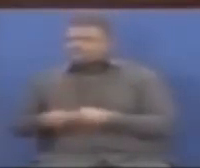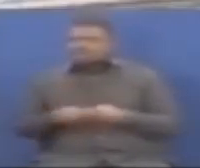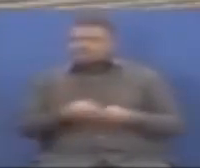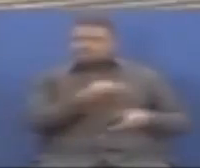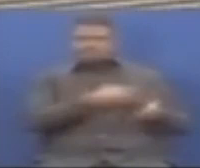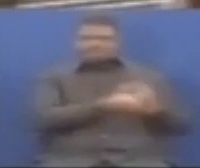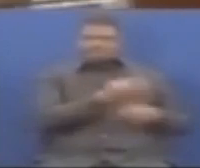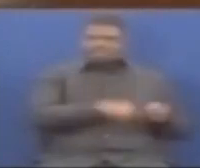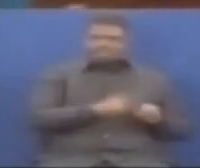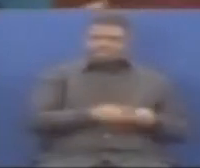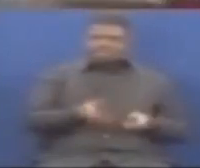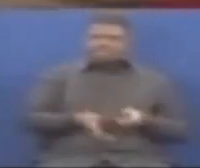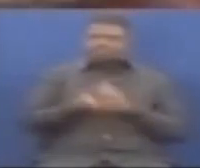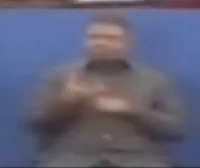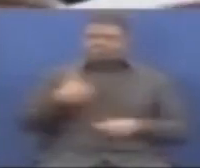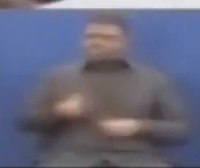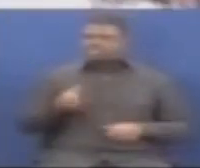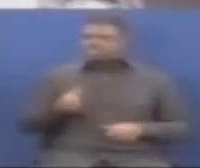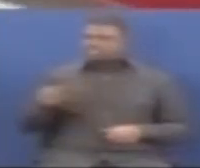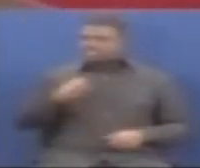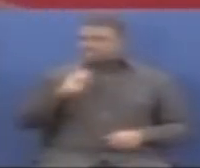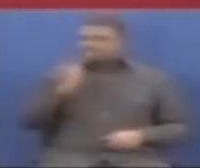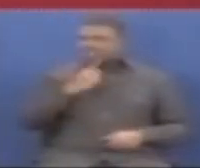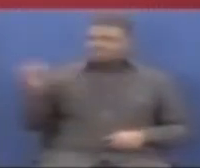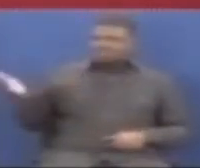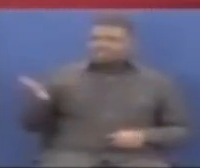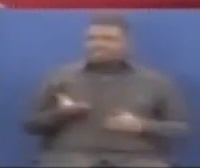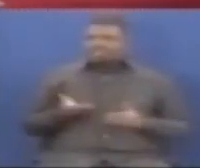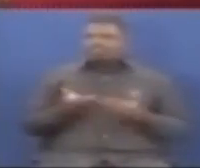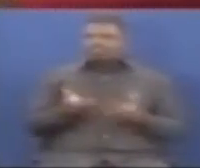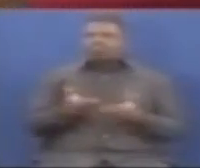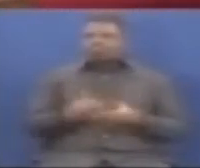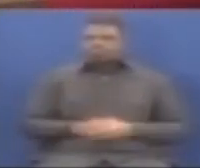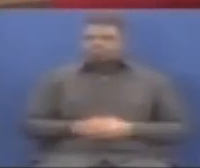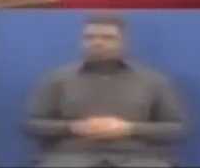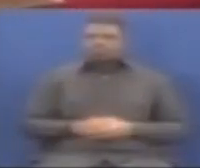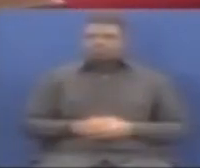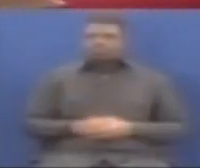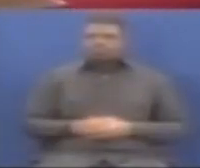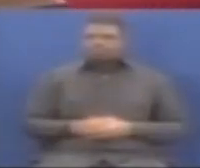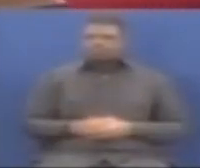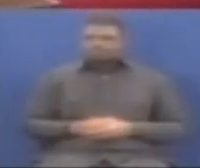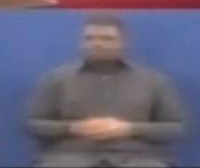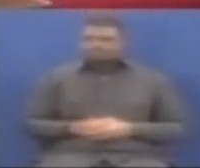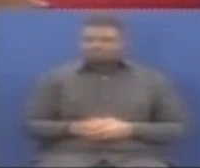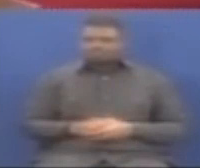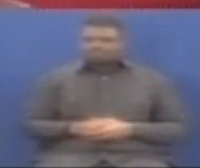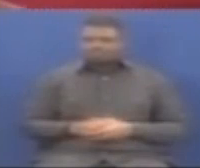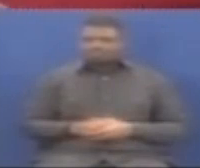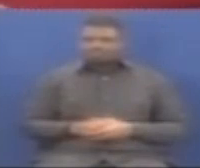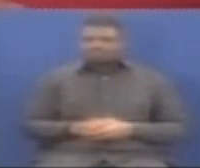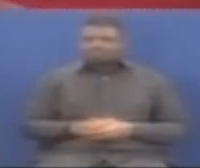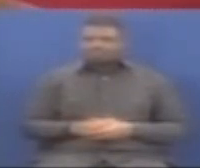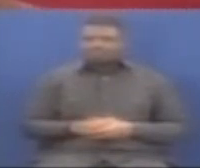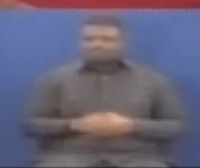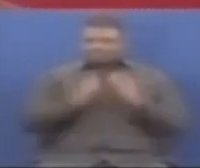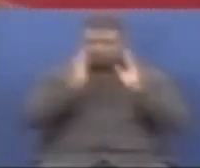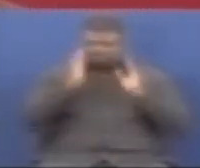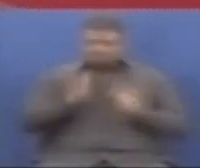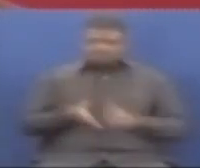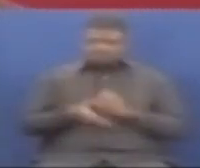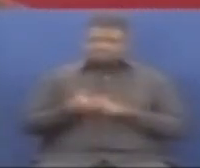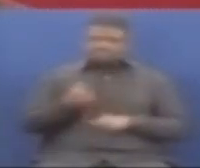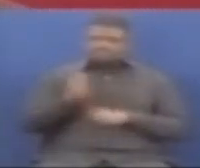Mheshimiwa Naibu Spika, kwa niaba ya Waziri wa Ujenzi, Uchukuzi na Mawasiliano, ninapenda kujibu swali la nyongeza la Mheshimiwa Nape kama